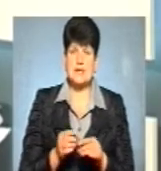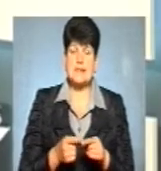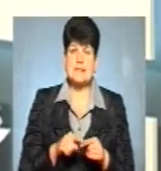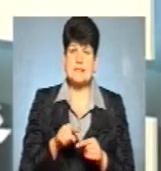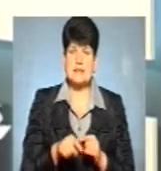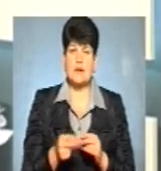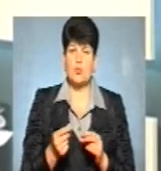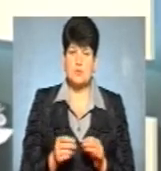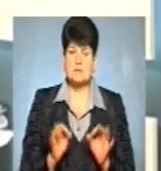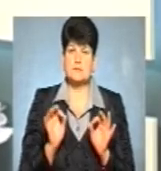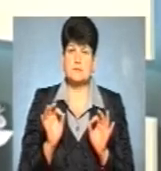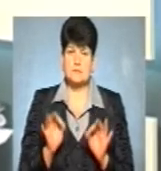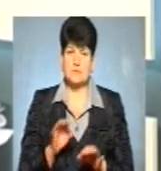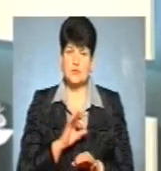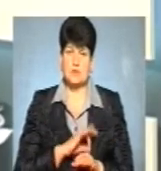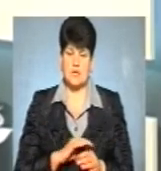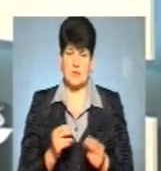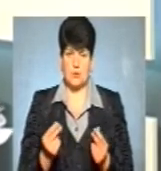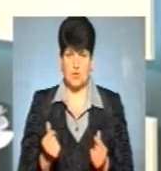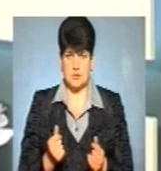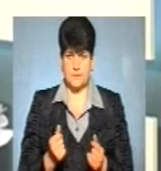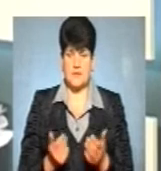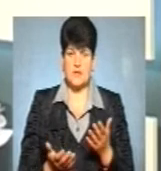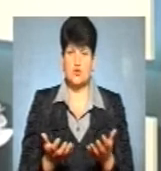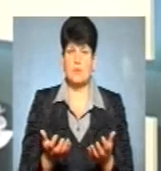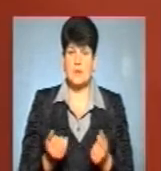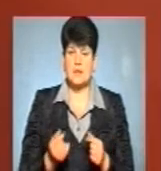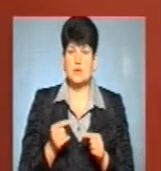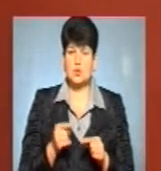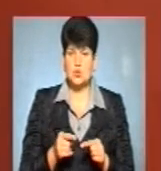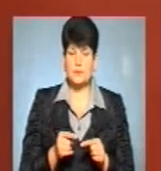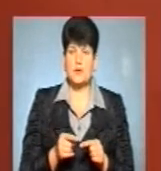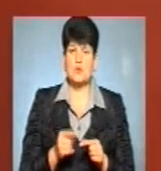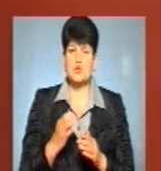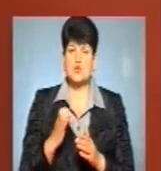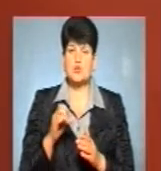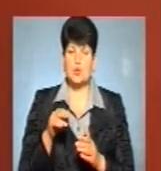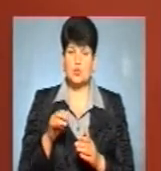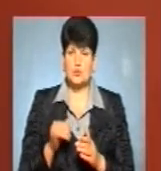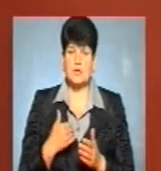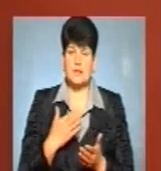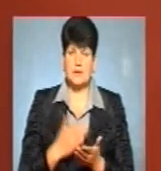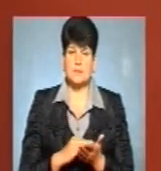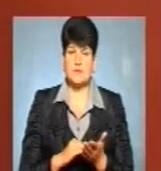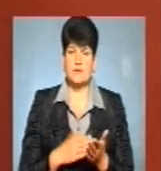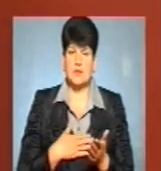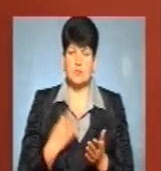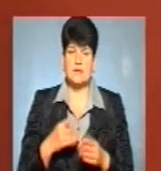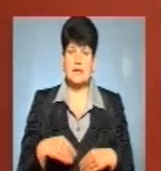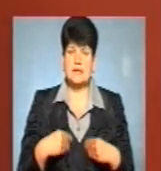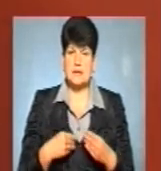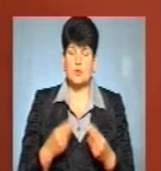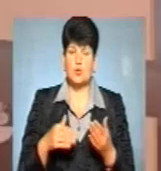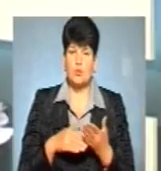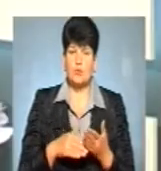і раціональне використання цих коштів. Якщо брати ту структуру, яку задекларовано нашою областю для надання допомоги з